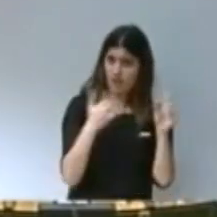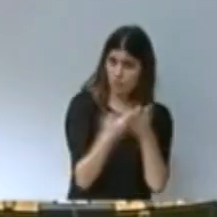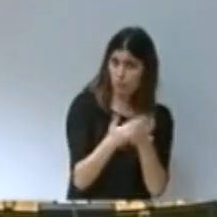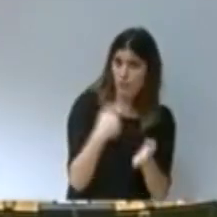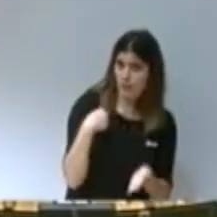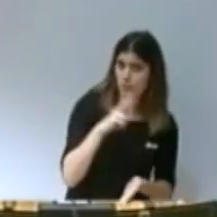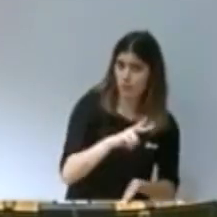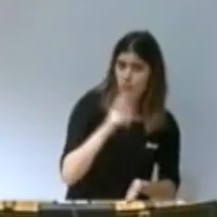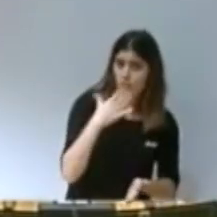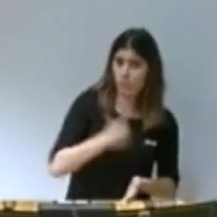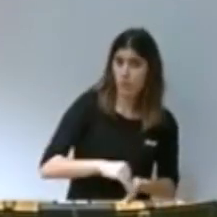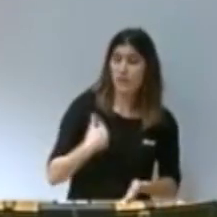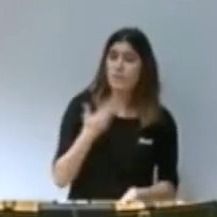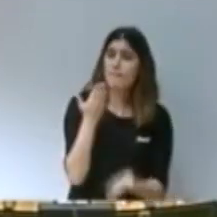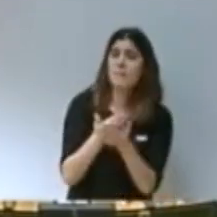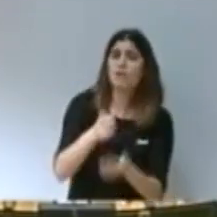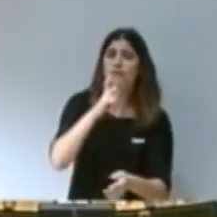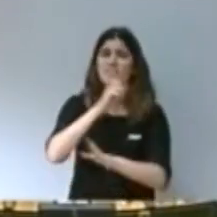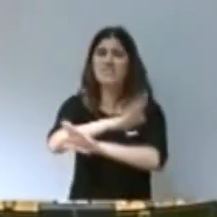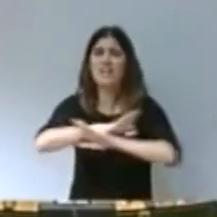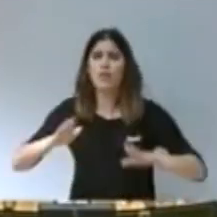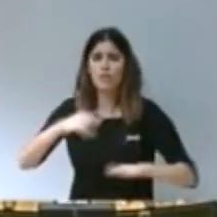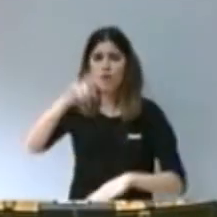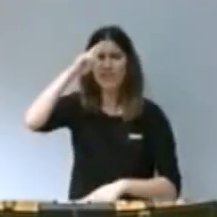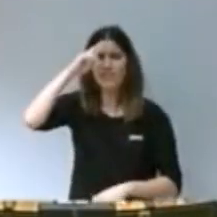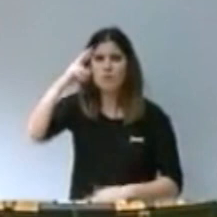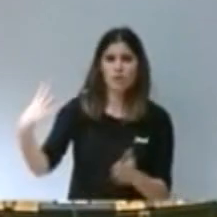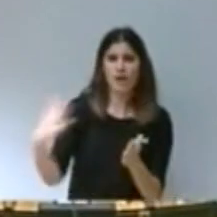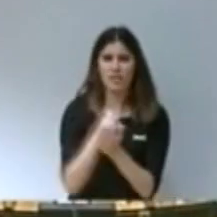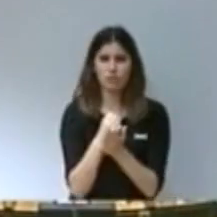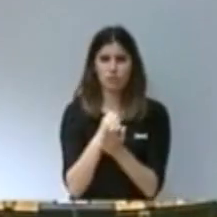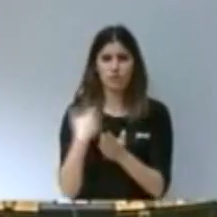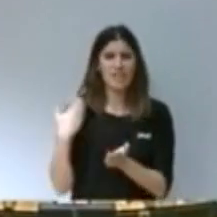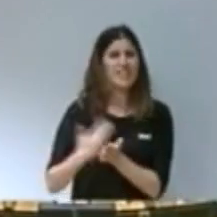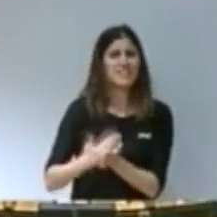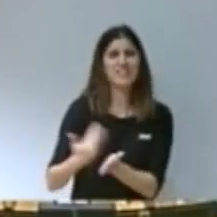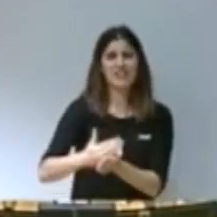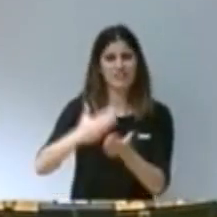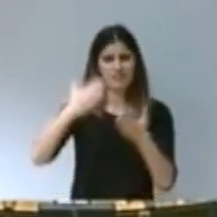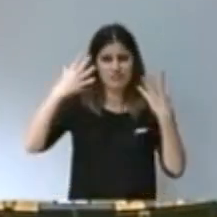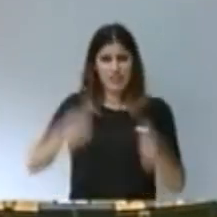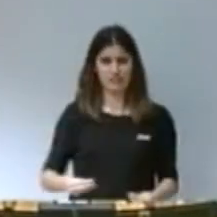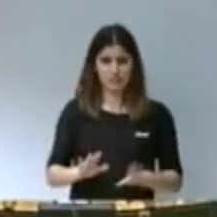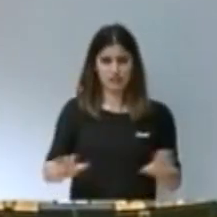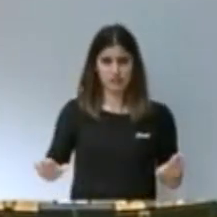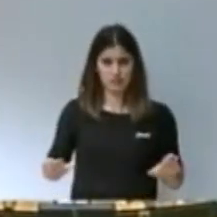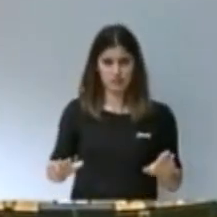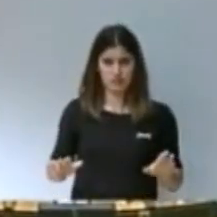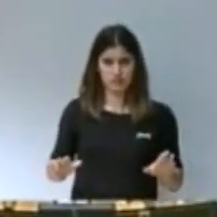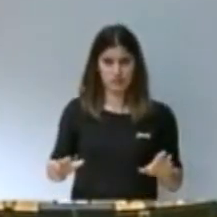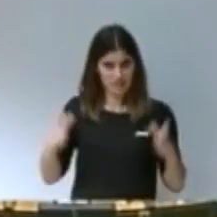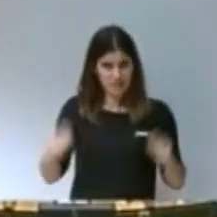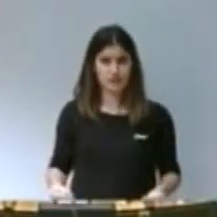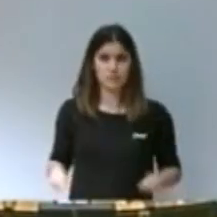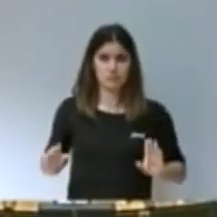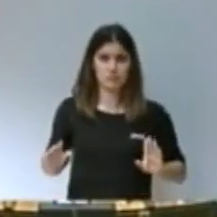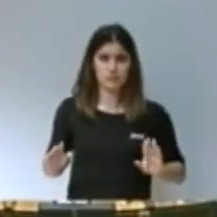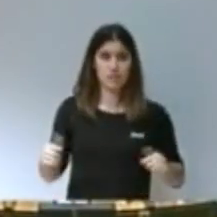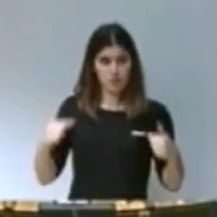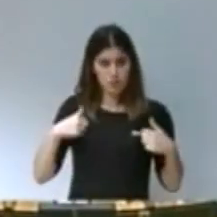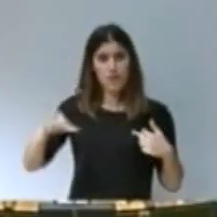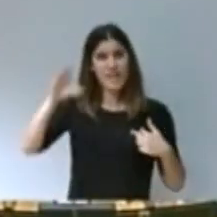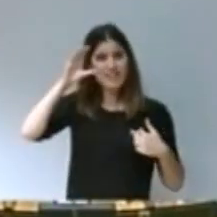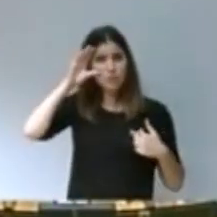comprovar-ho. I demana silenci i respecte. Ha sigut continuat. Ha sigut continuat. I